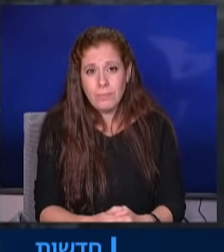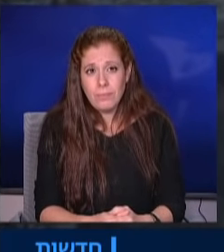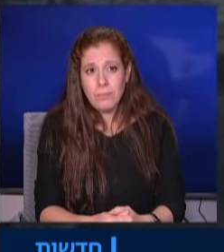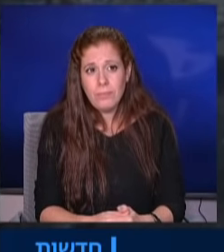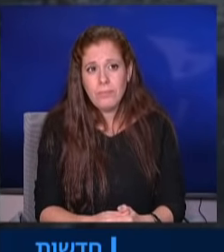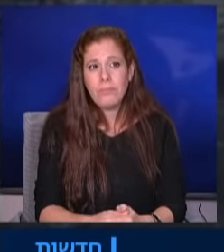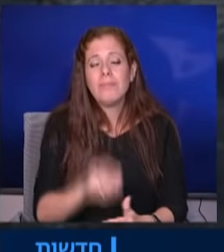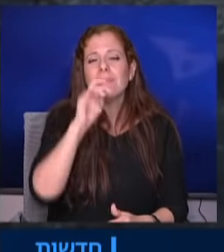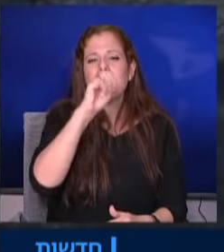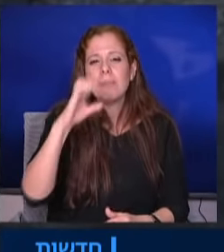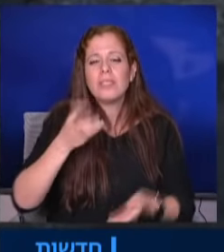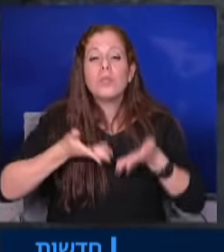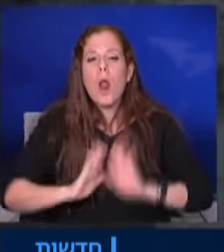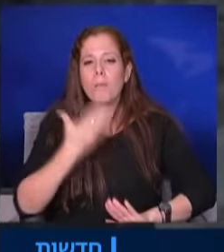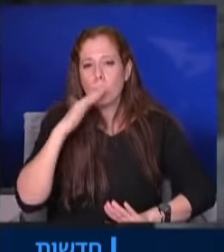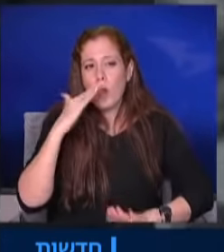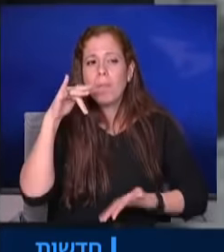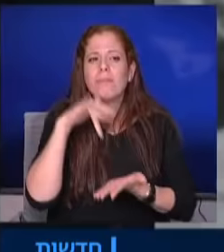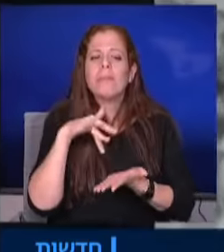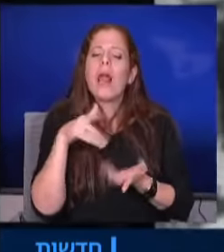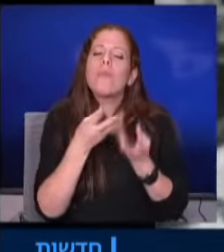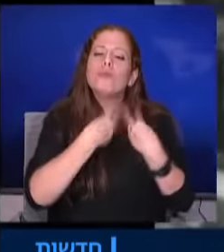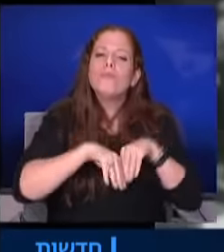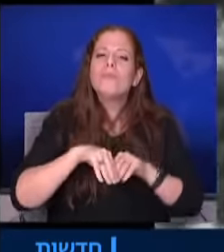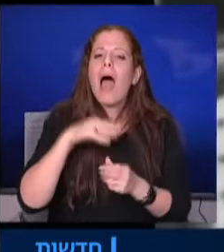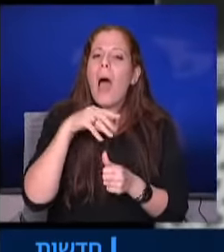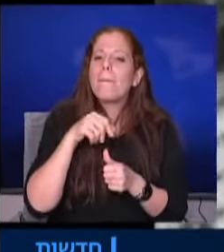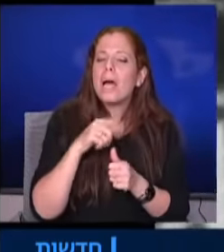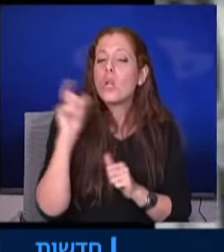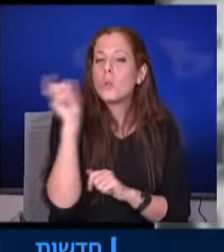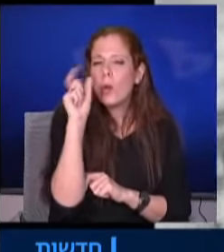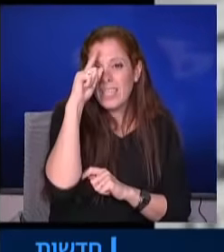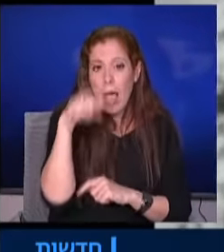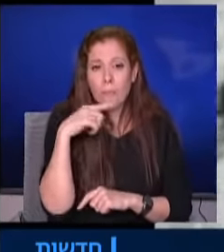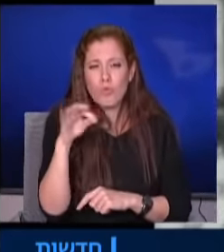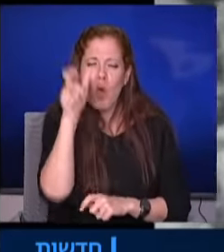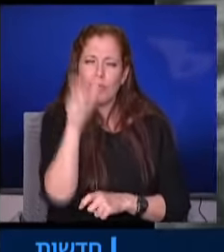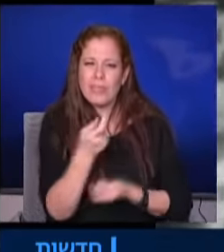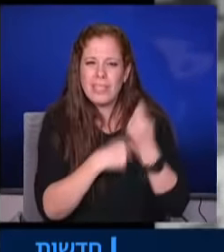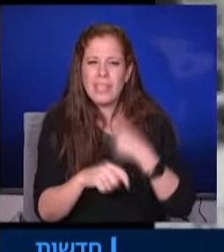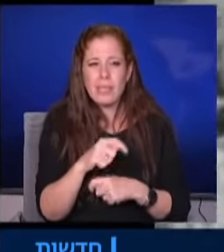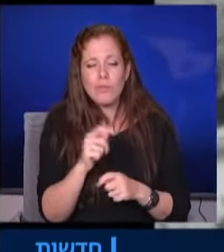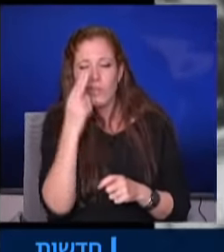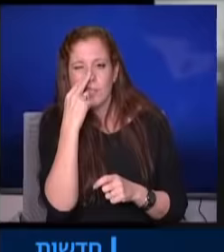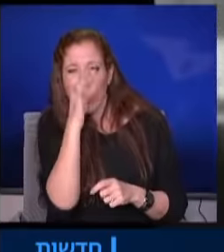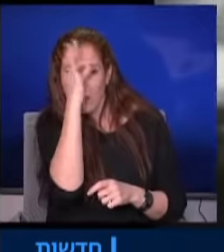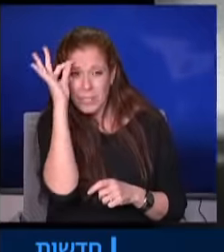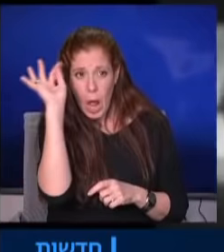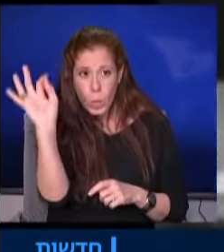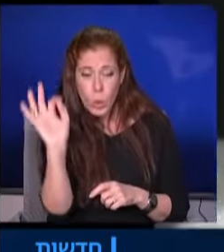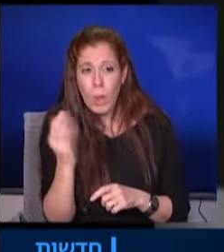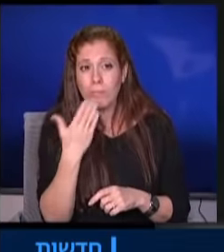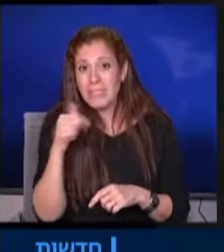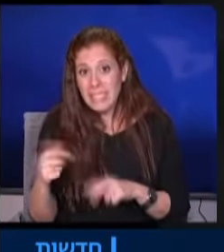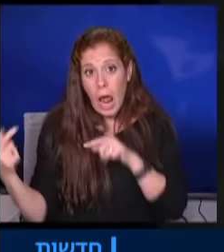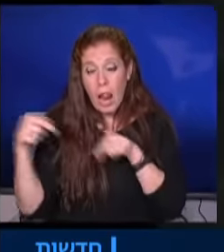MC נולד בירושלים למשפחה ארמנית טורקית. אביו היה איש עסקים שניסה את מזלו בעסקי החליפות בישראל. אל